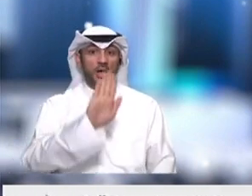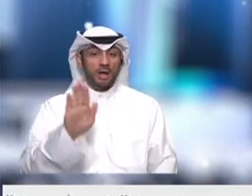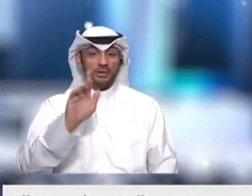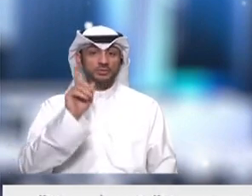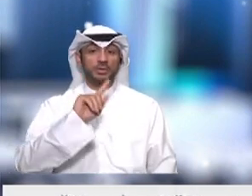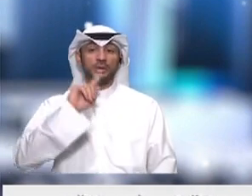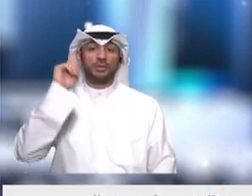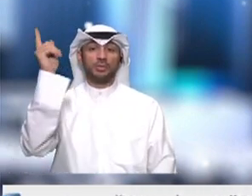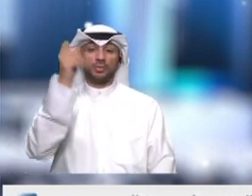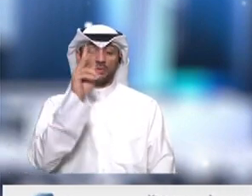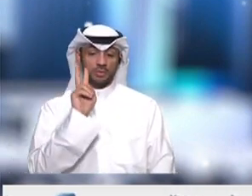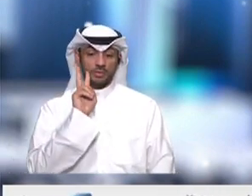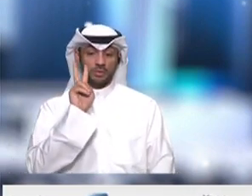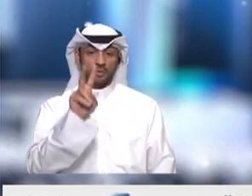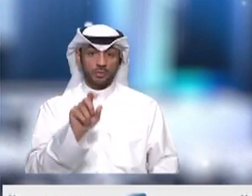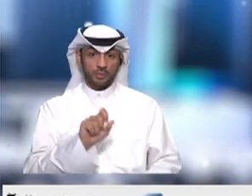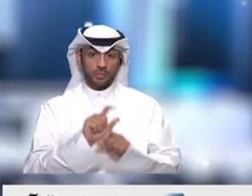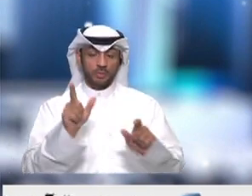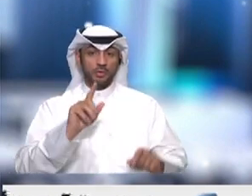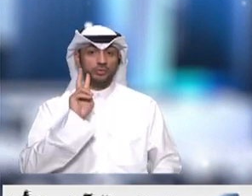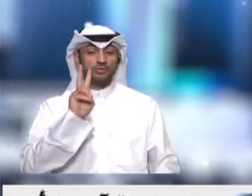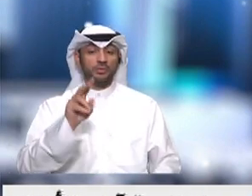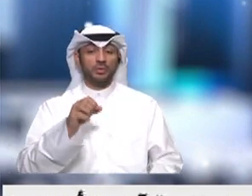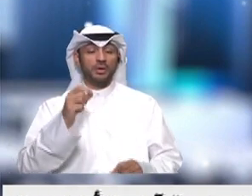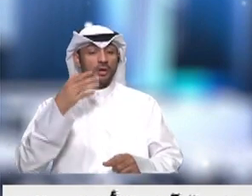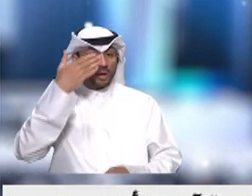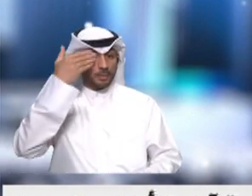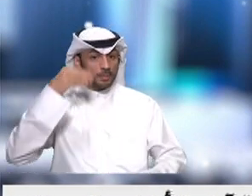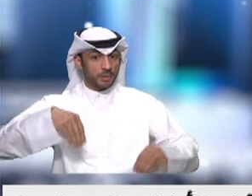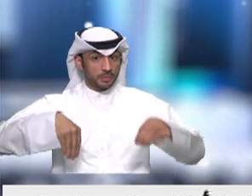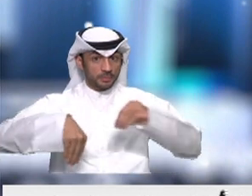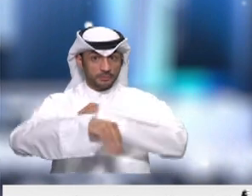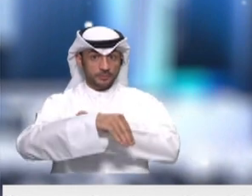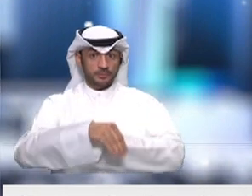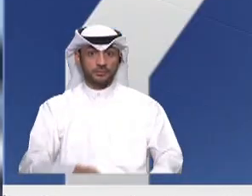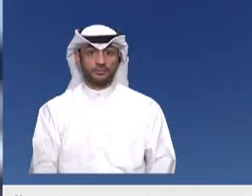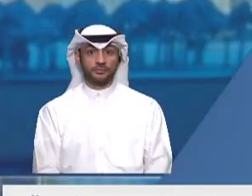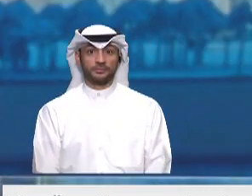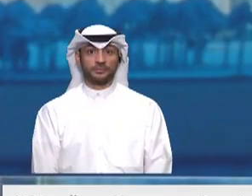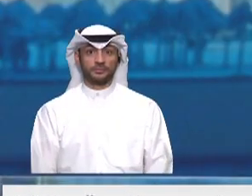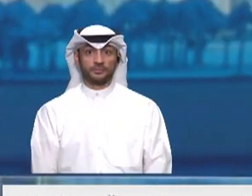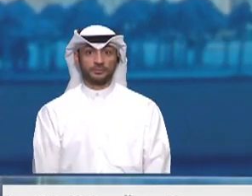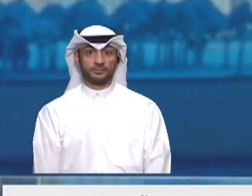تشهدها المنطقة وتبادل وجهات النظر حيالها.